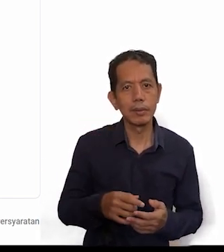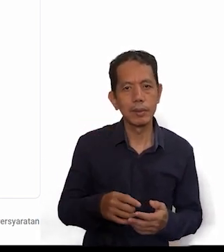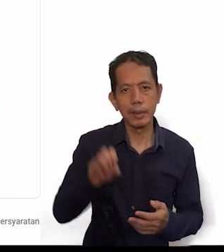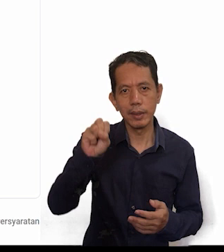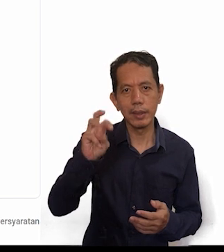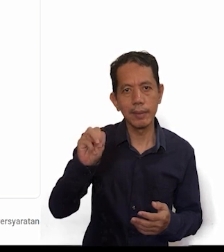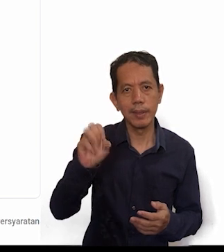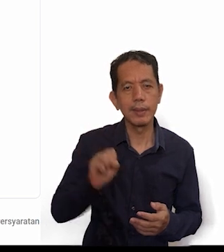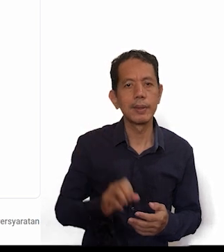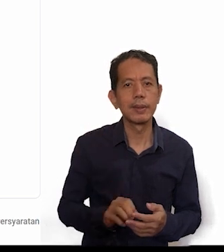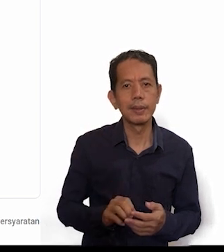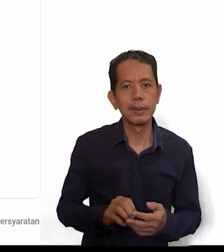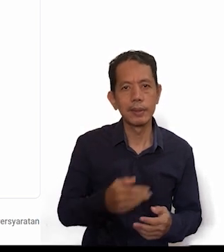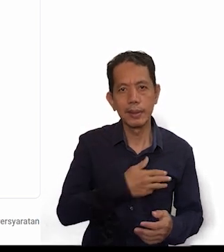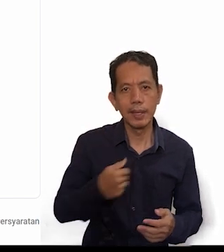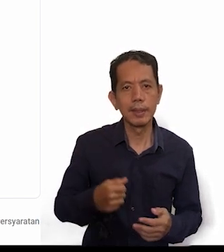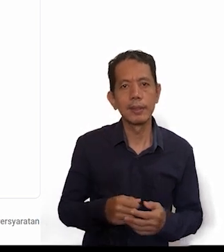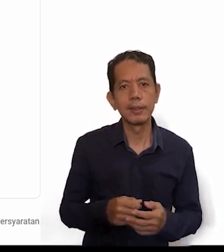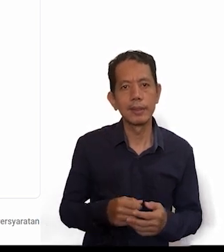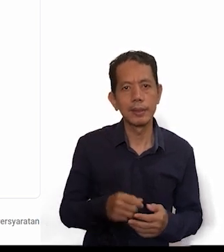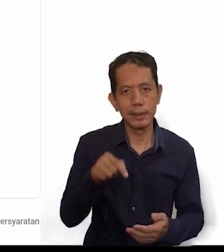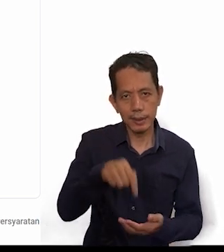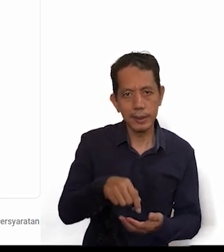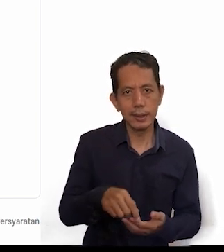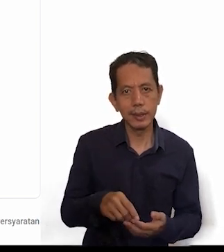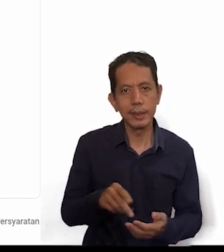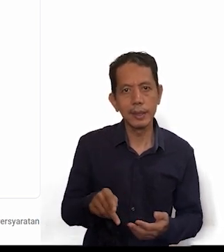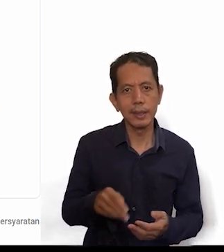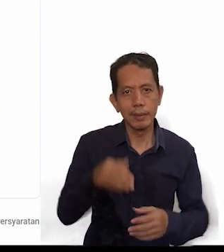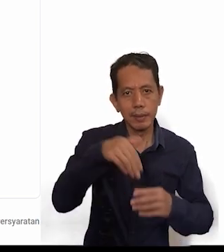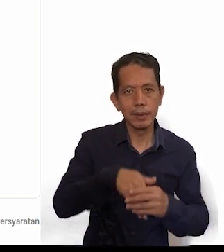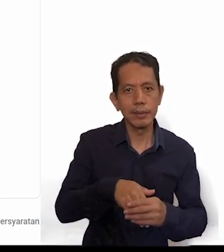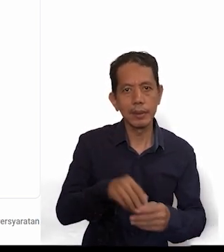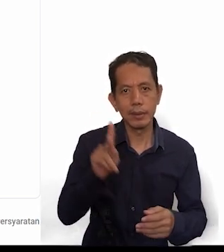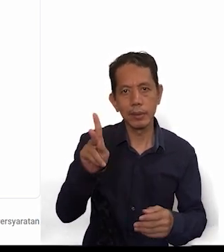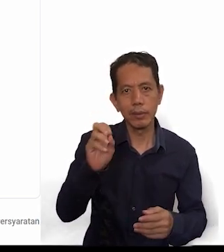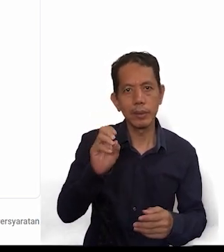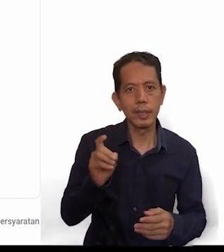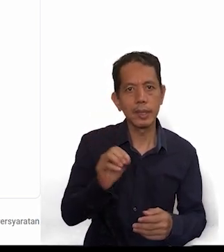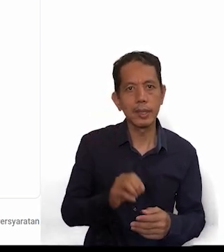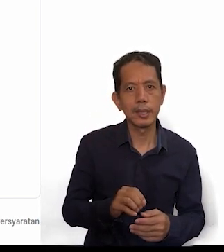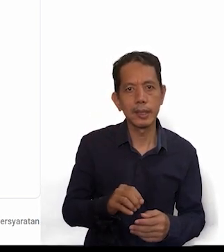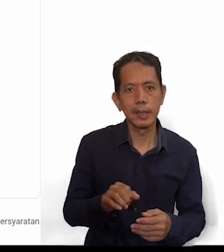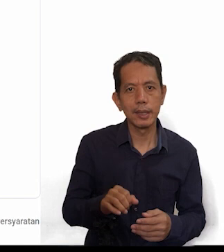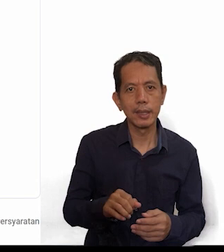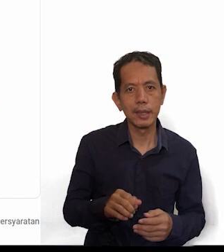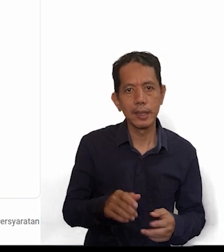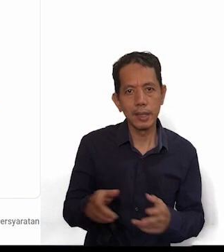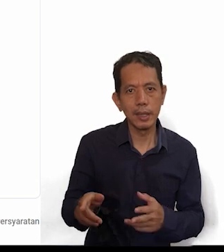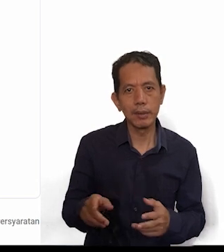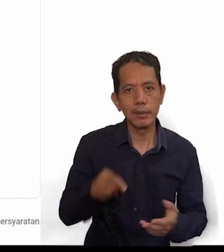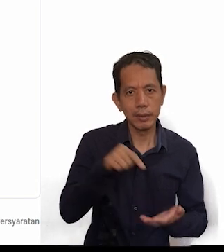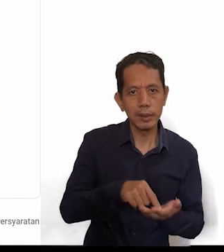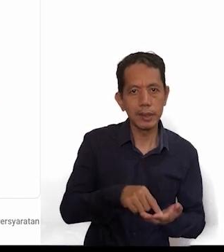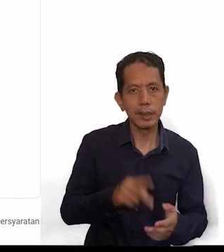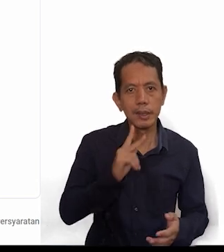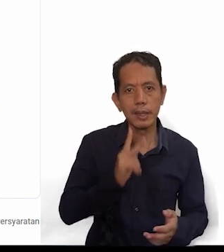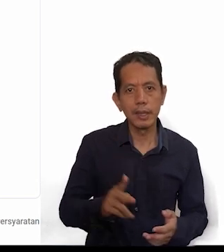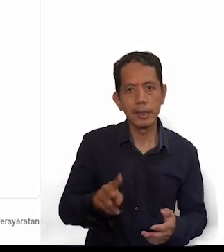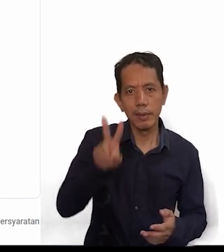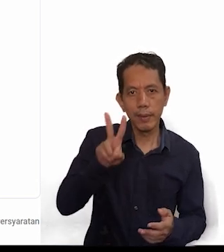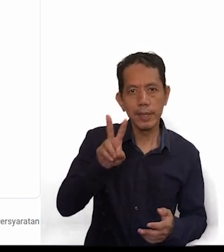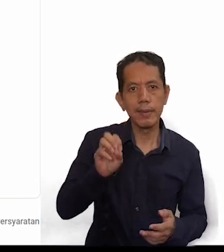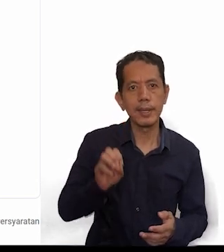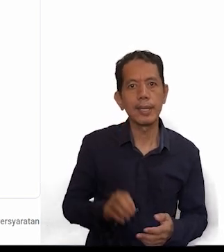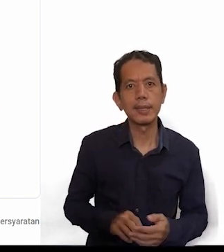melalui SMS, dan di sini hanya memasukkan kodenya saja. Lalu kita klik kata